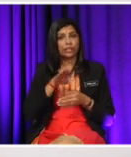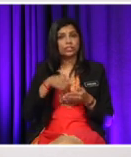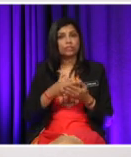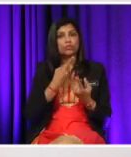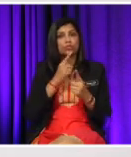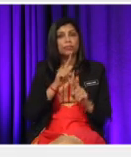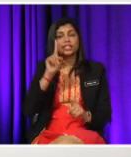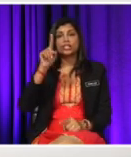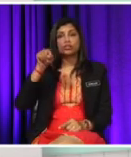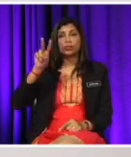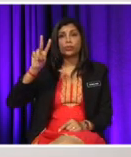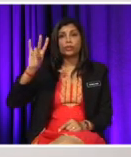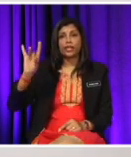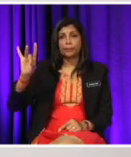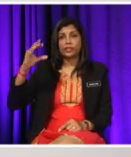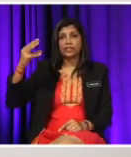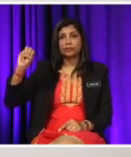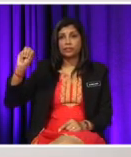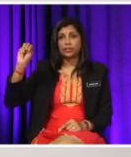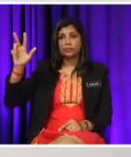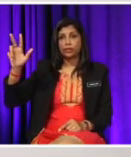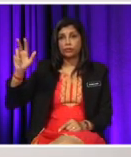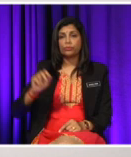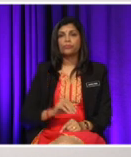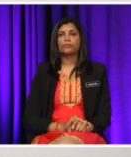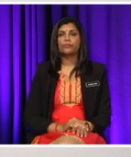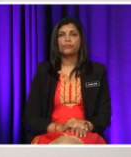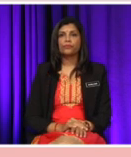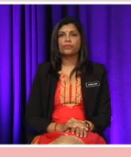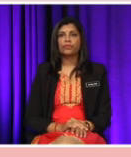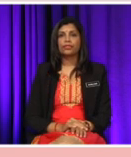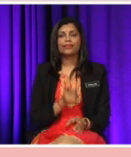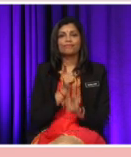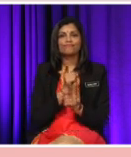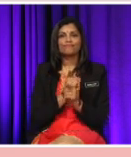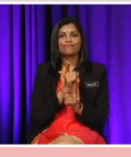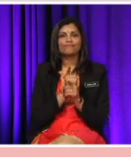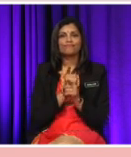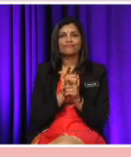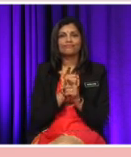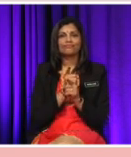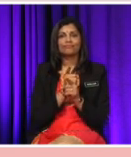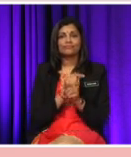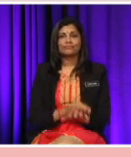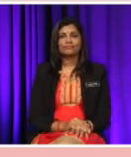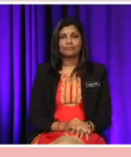8 cm Aduh Oke betul Kak Iya betul bagus